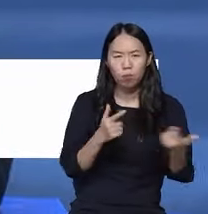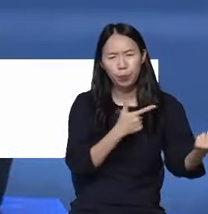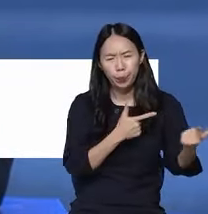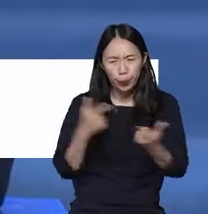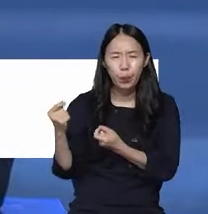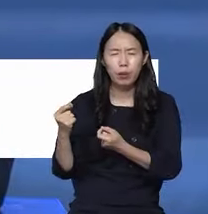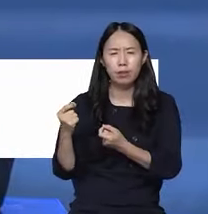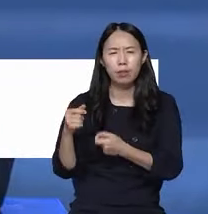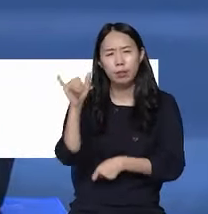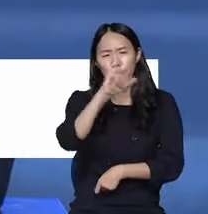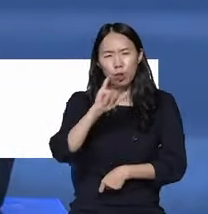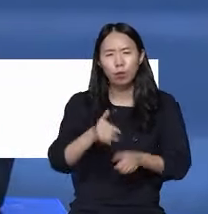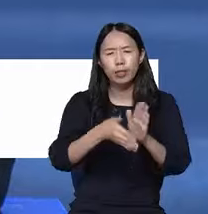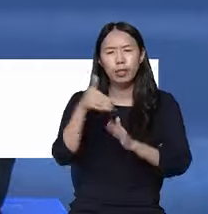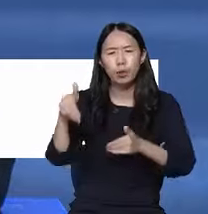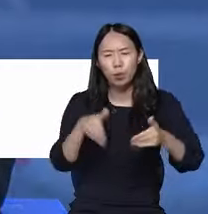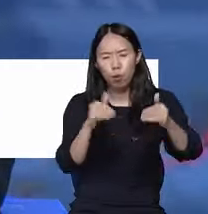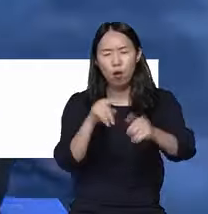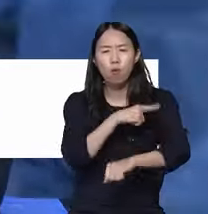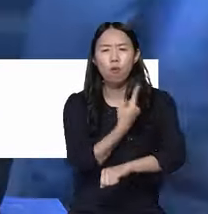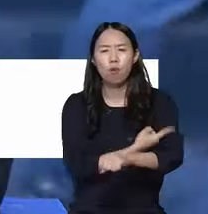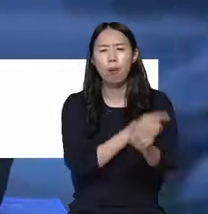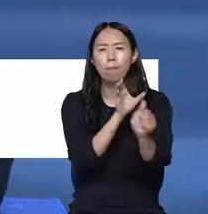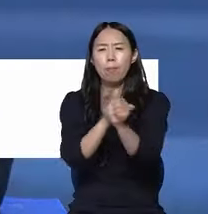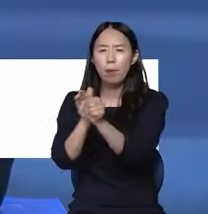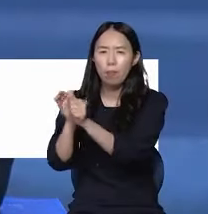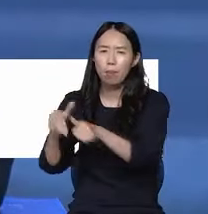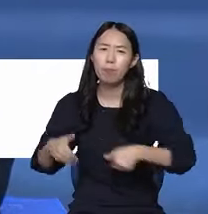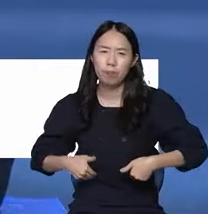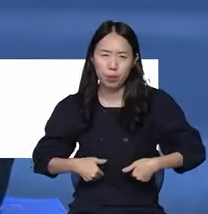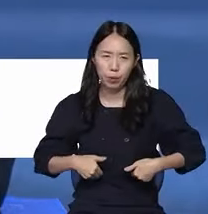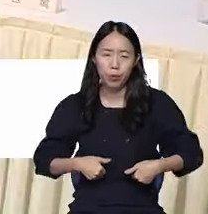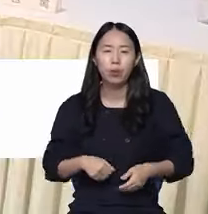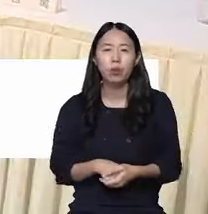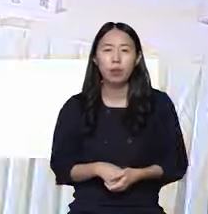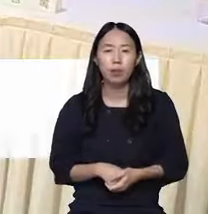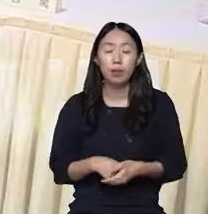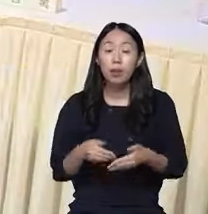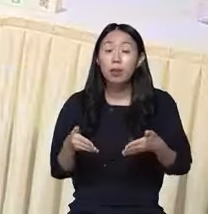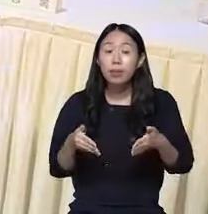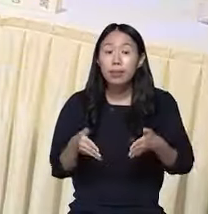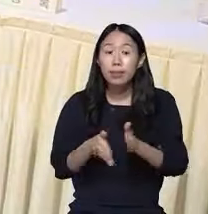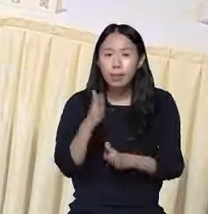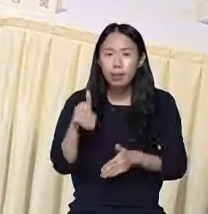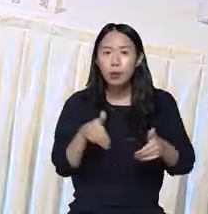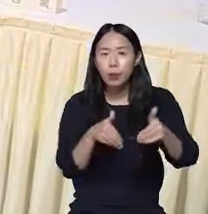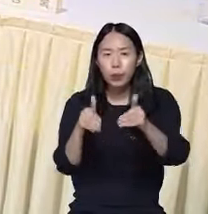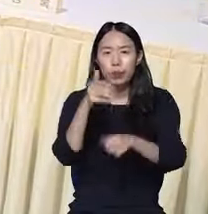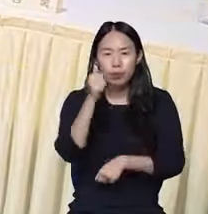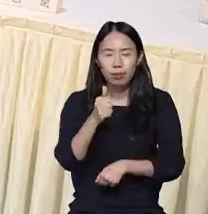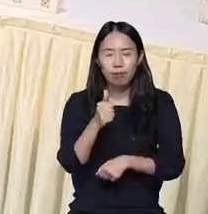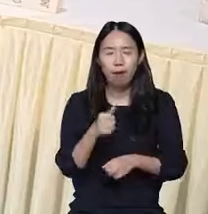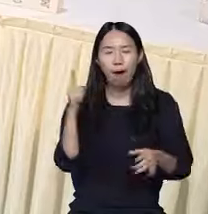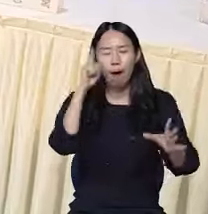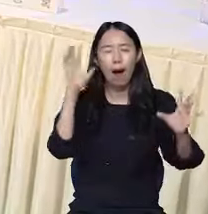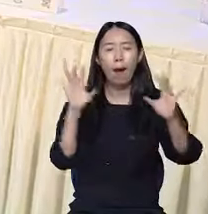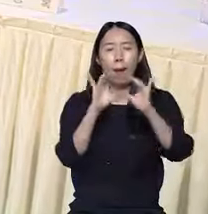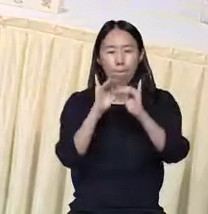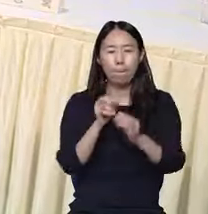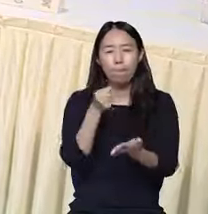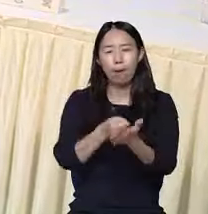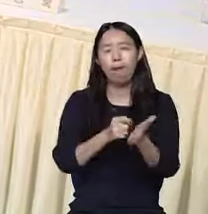시도에 다 이렇게 배정을 그 권한을 줘야 된다 이렇게 생각하고 있습니다. 시도지사와 국회의원은 공동 결의문도